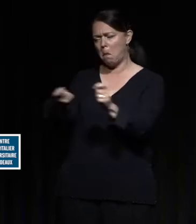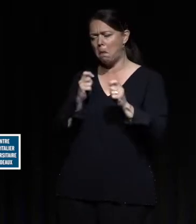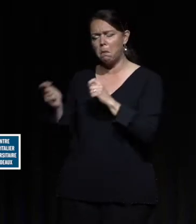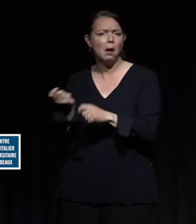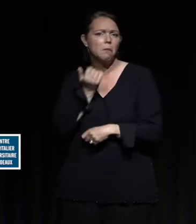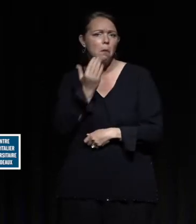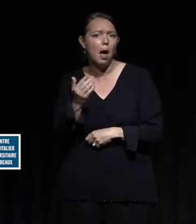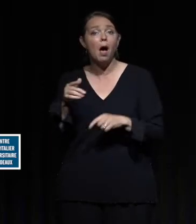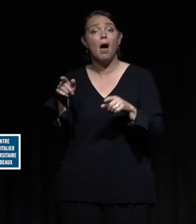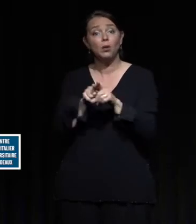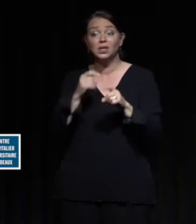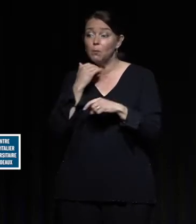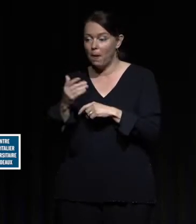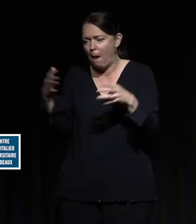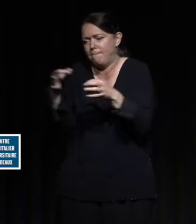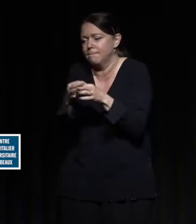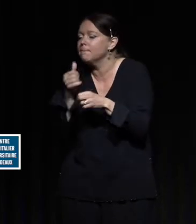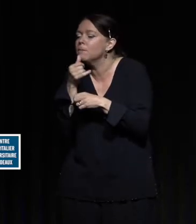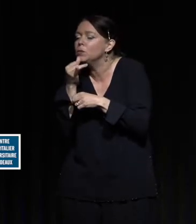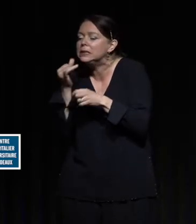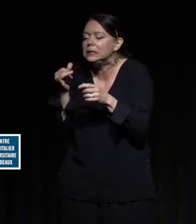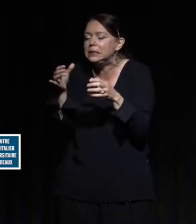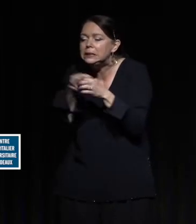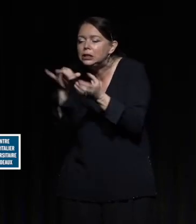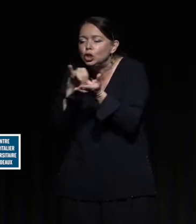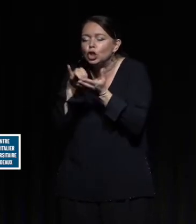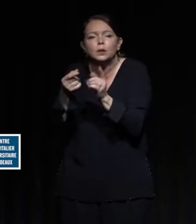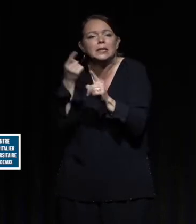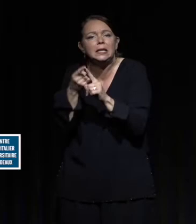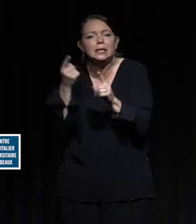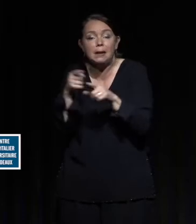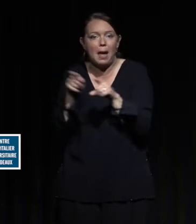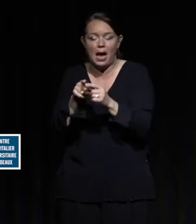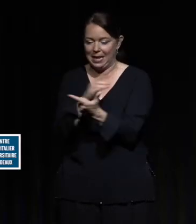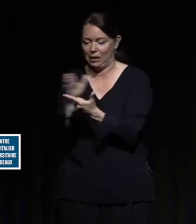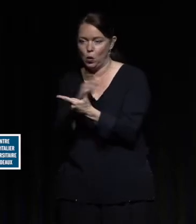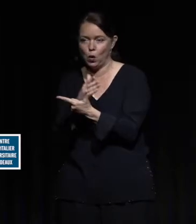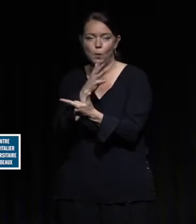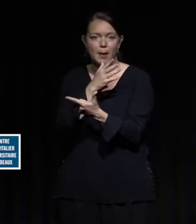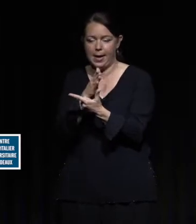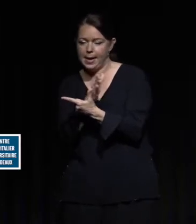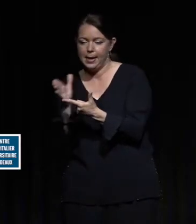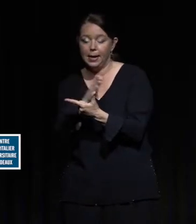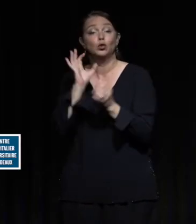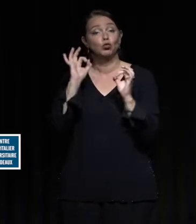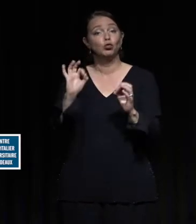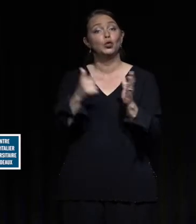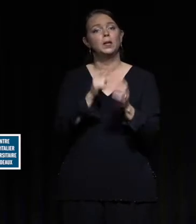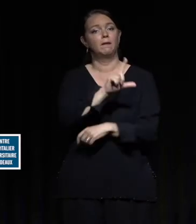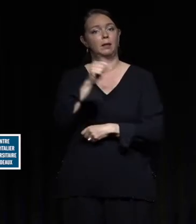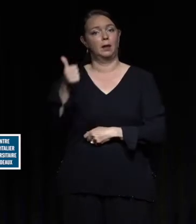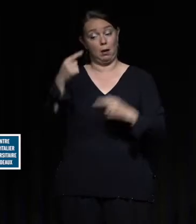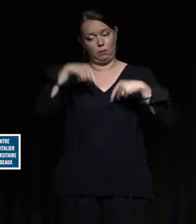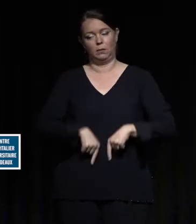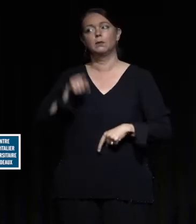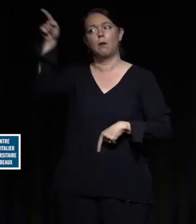goulots d'étranglement pour réserver ces examens à des centres hyper spécialisés. Et c'est toute la thématique en 2021 du gouvernement dans